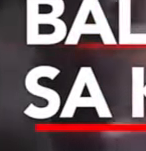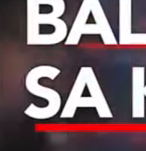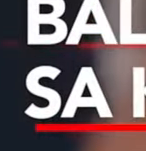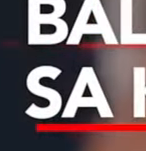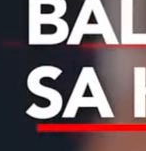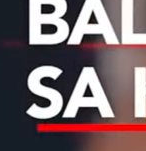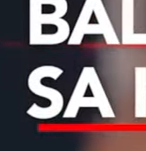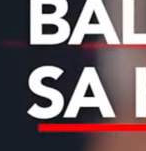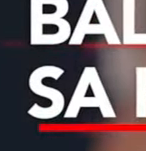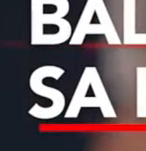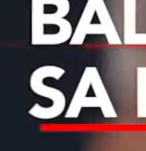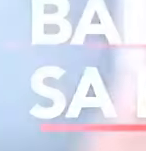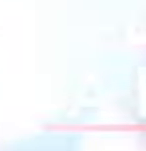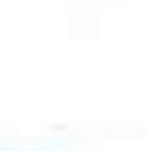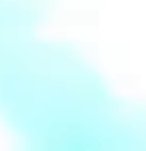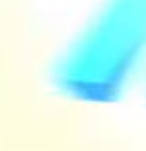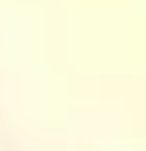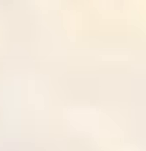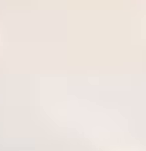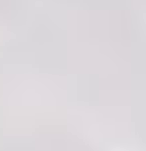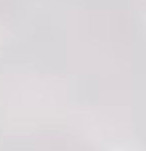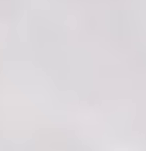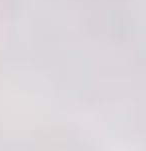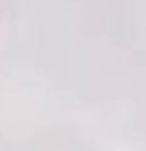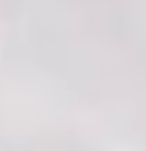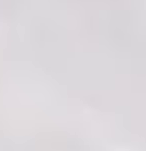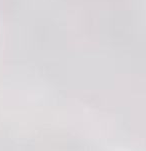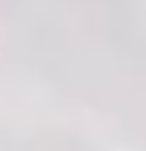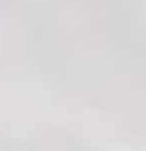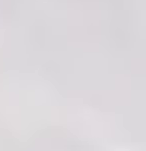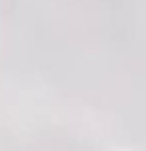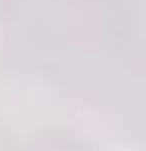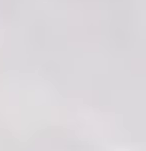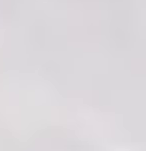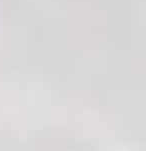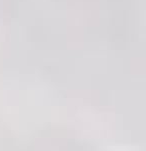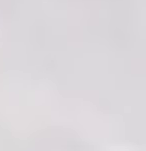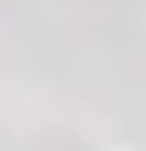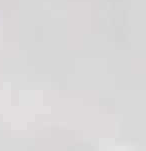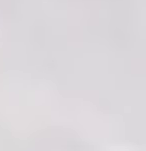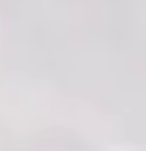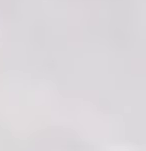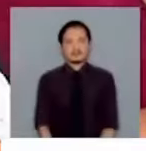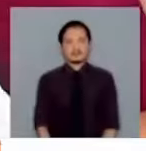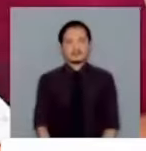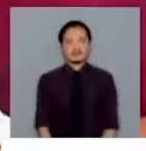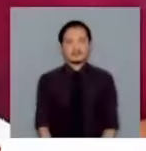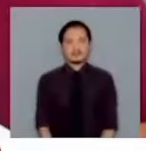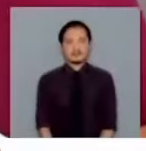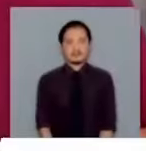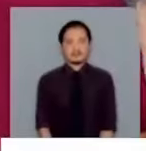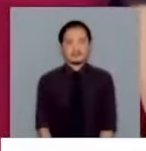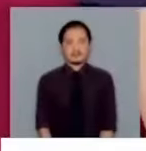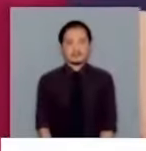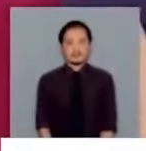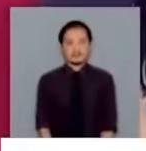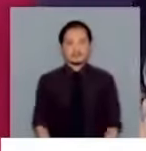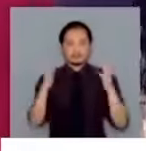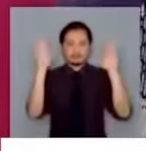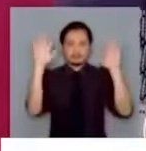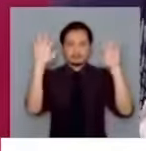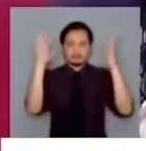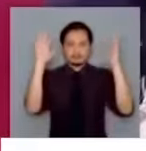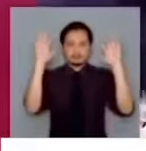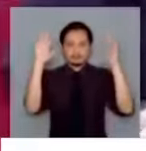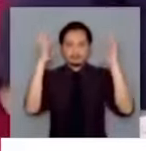tayo para sa ang aksyon sa mga problemang ito. GMA Integrated News, ang news authority ng Filipino. Sobrang cute